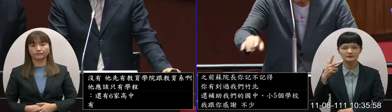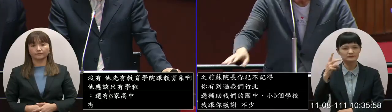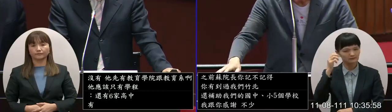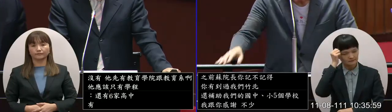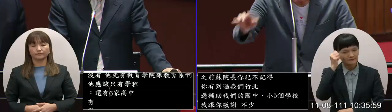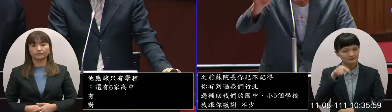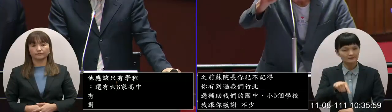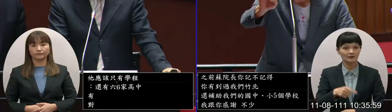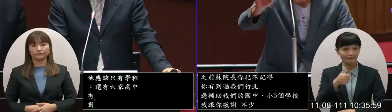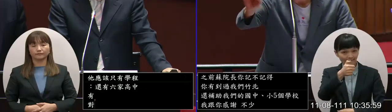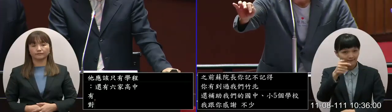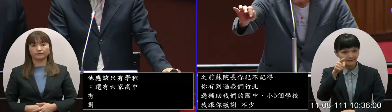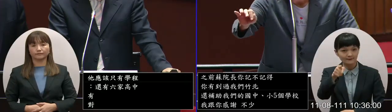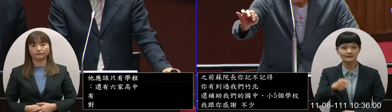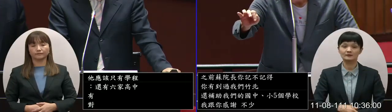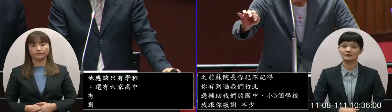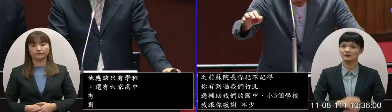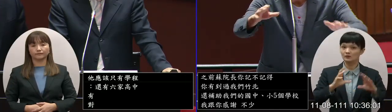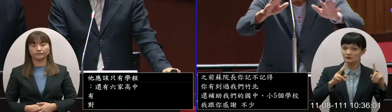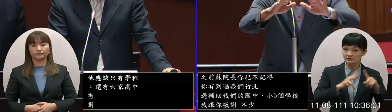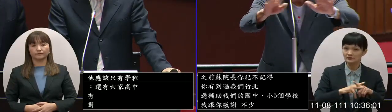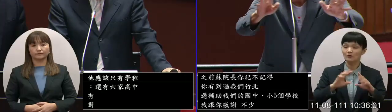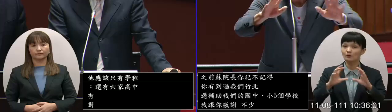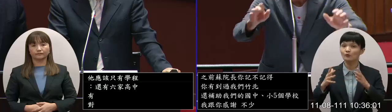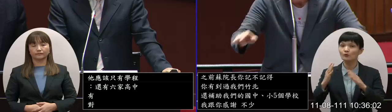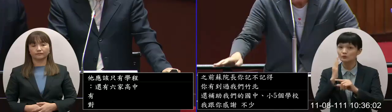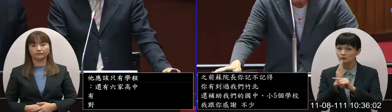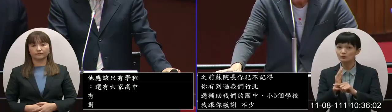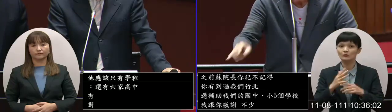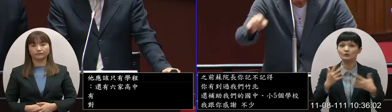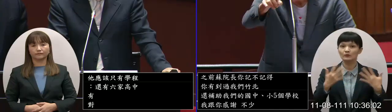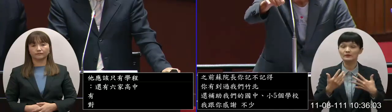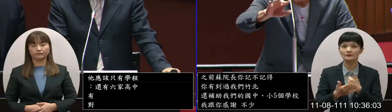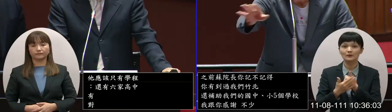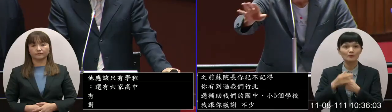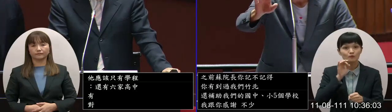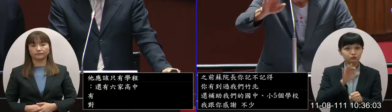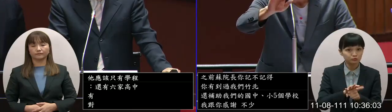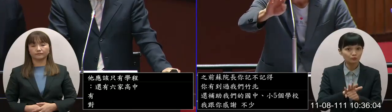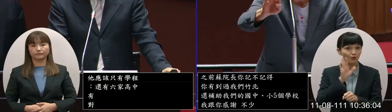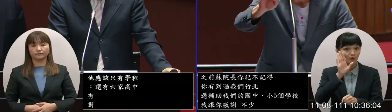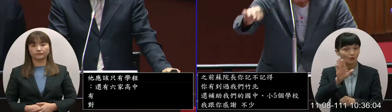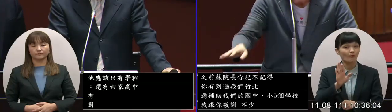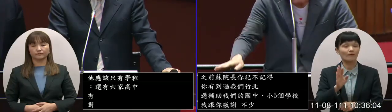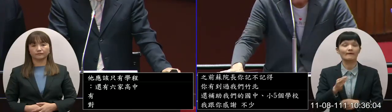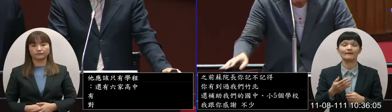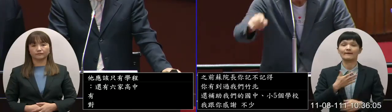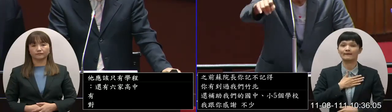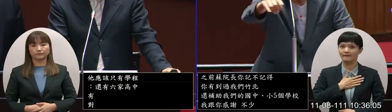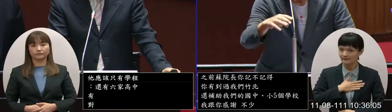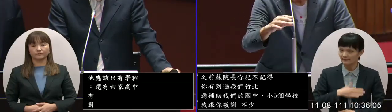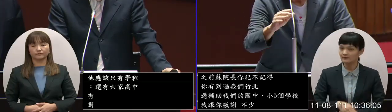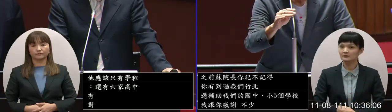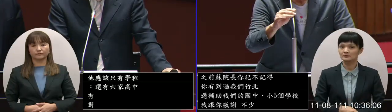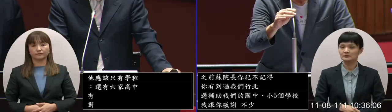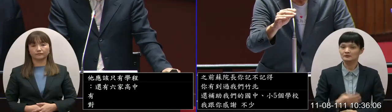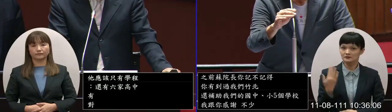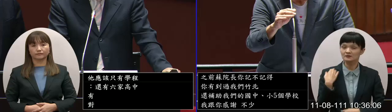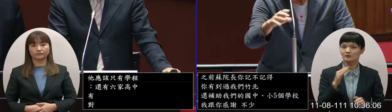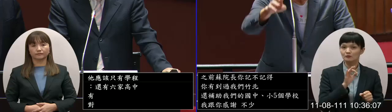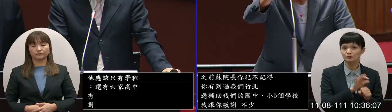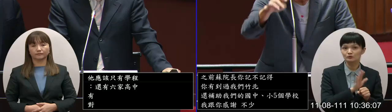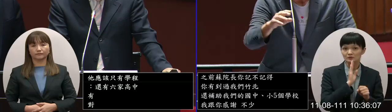你，迄国小、国中的问题哦，稍微缓解。迄阵补助的拢是国小、国中，哎、欸，你